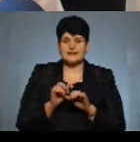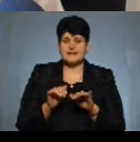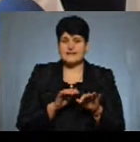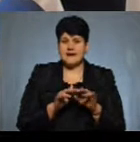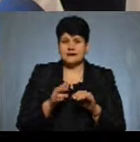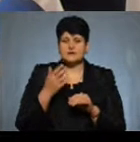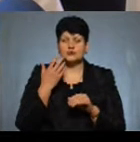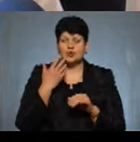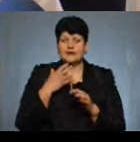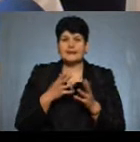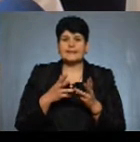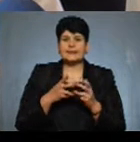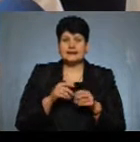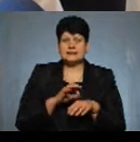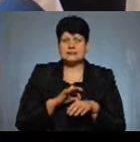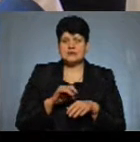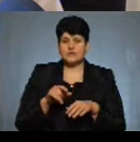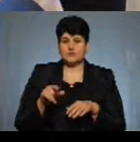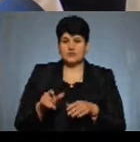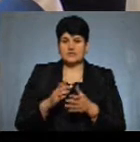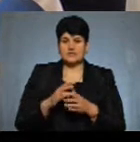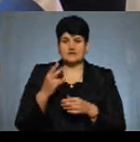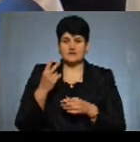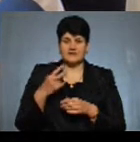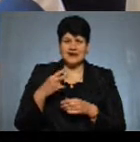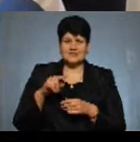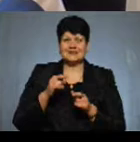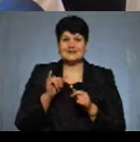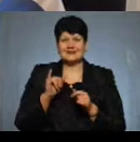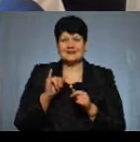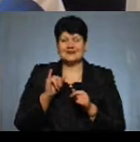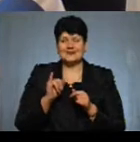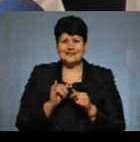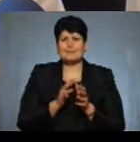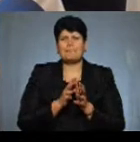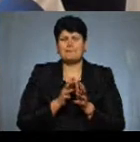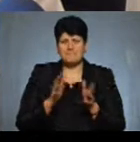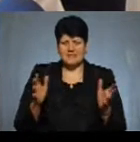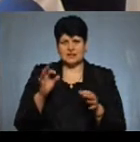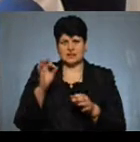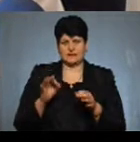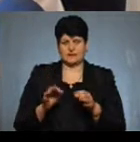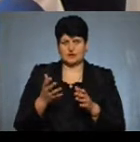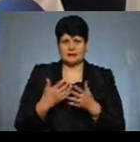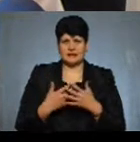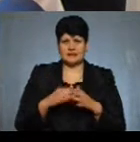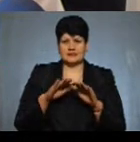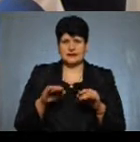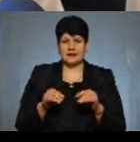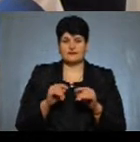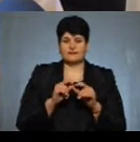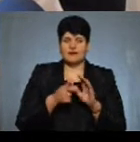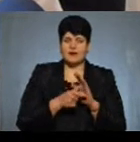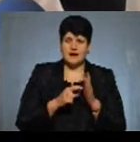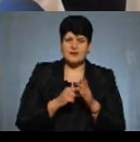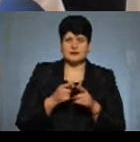коли кількість захворілих складає 20 і більше відсотків від всіх, наприклад, учнів у класі, в